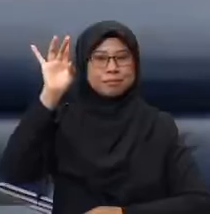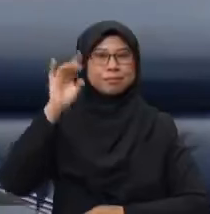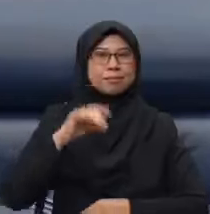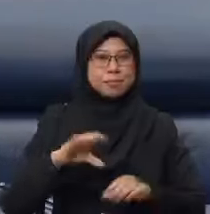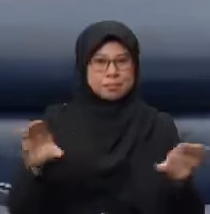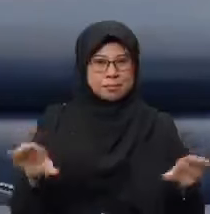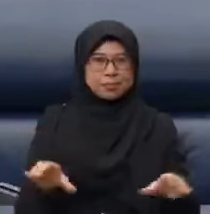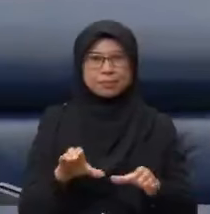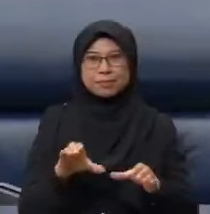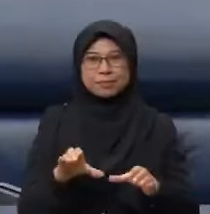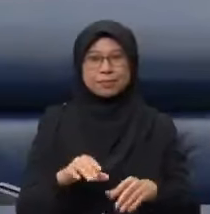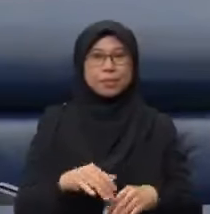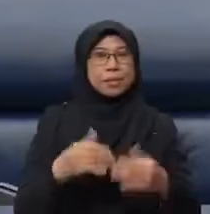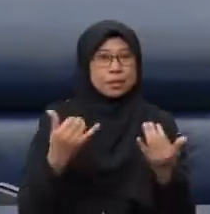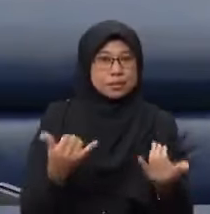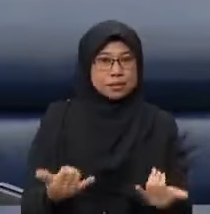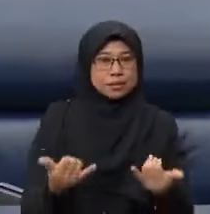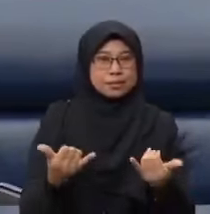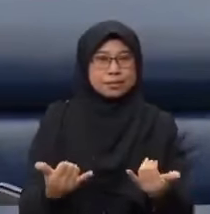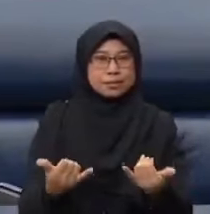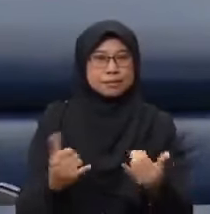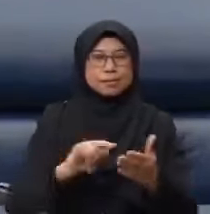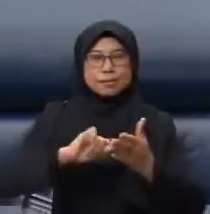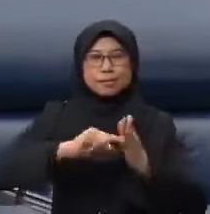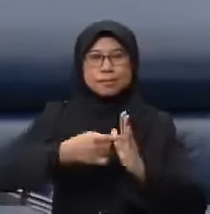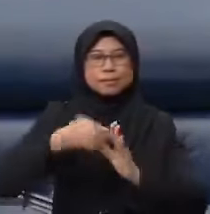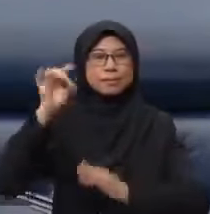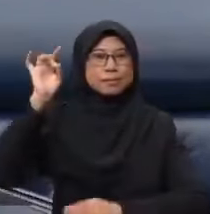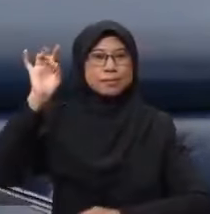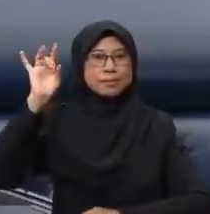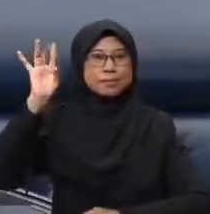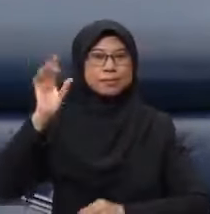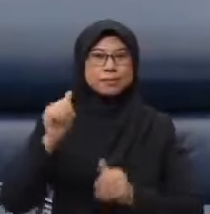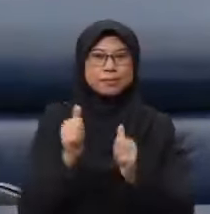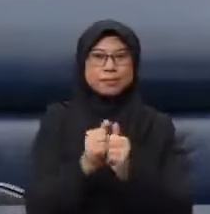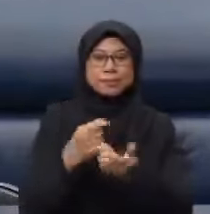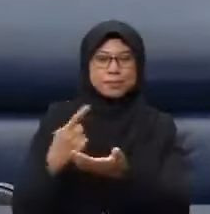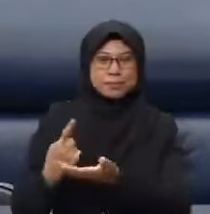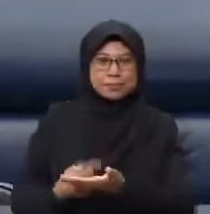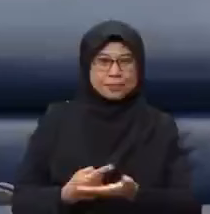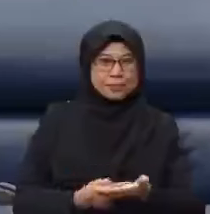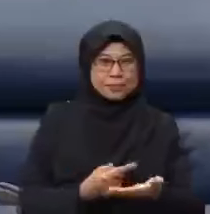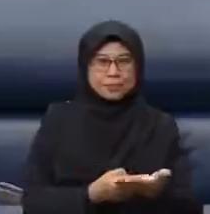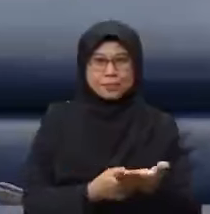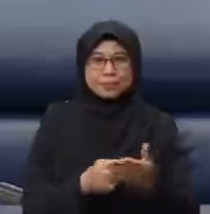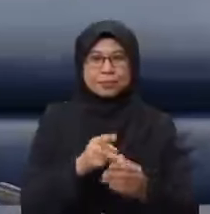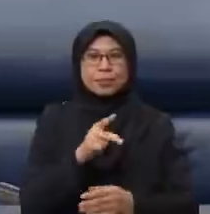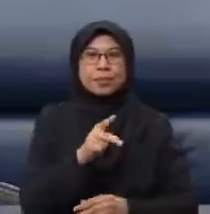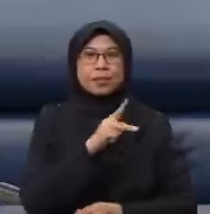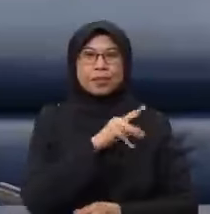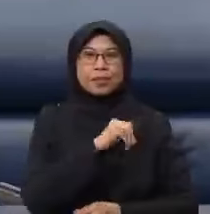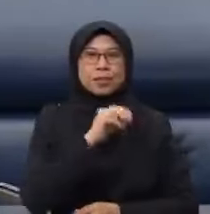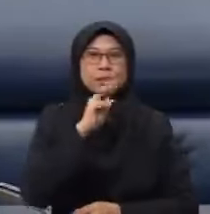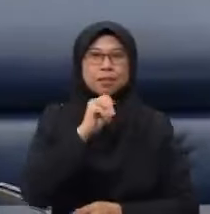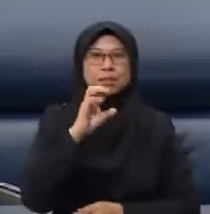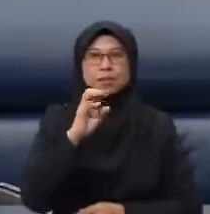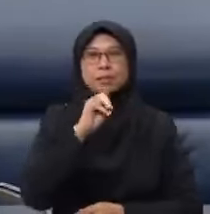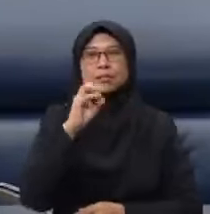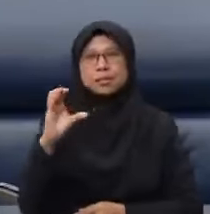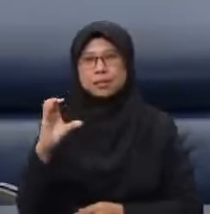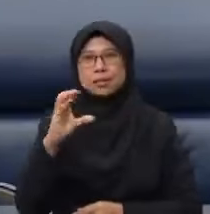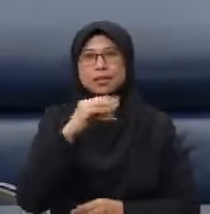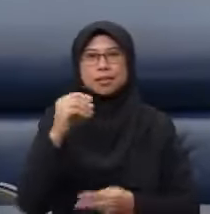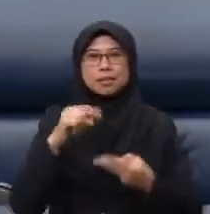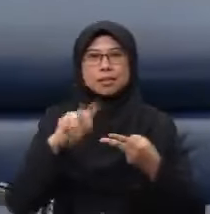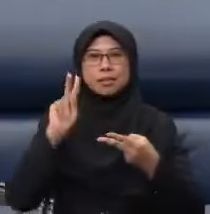tersusuli pada waktu ini ia akan bermula insya-allah dengan perbincangan di antara Kementerian komunikasi dan kementerian pendidikan